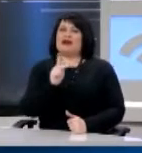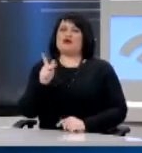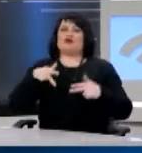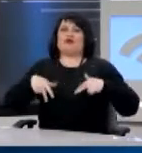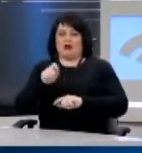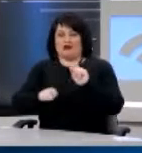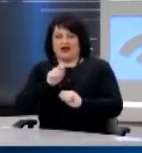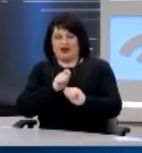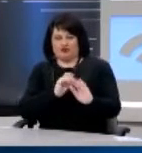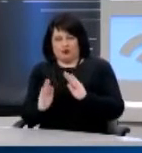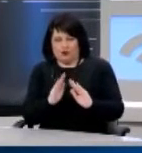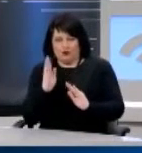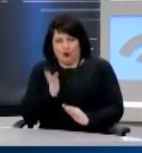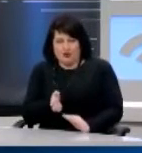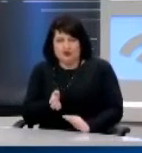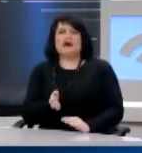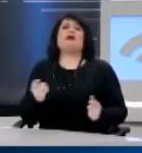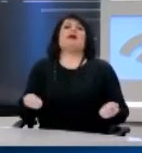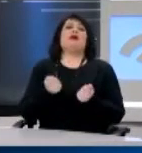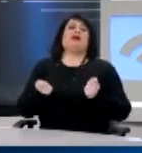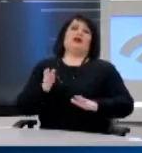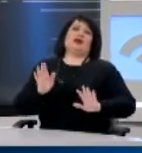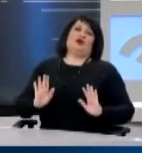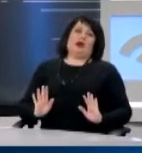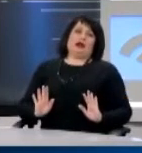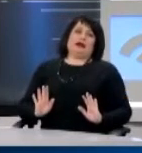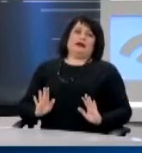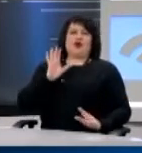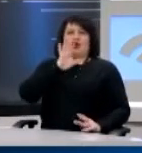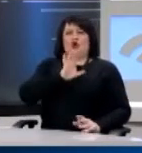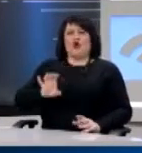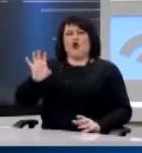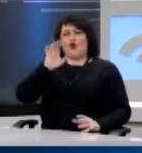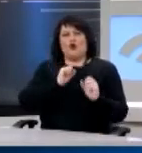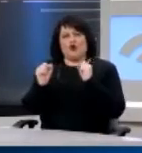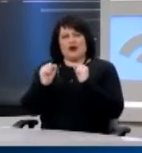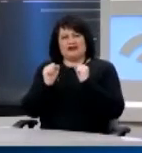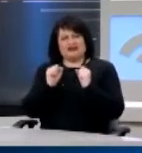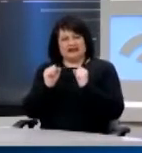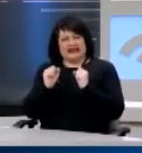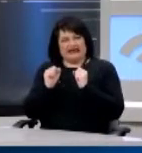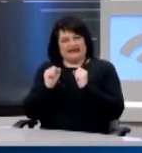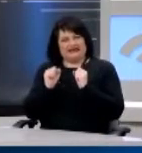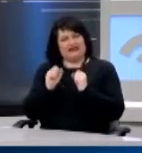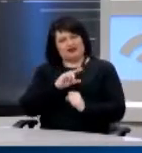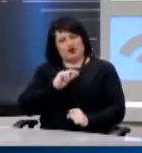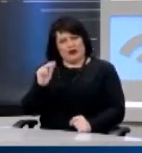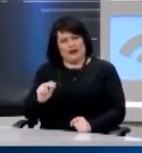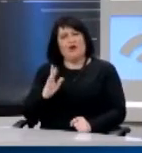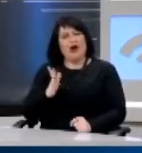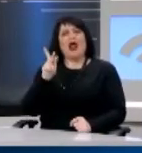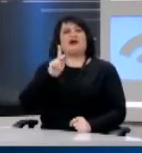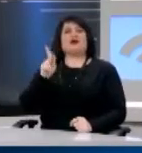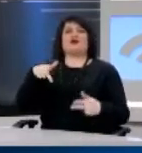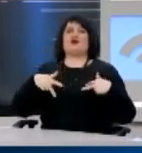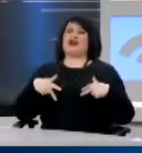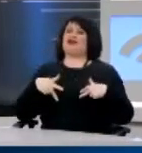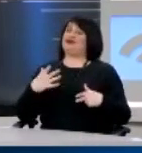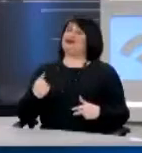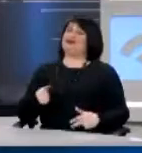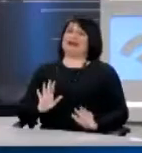όχι τόσο σκληρά όσο εμείς, αλλά είχαν κοινωνικό κράτος. Αυτό είναι το μεγάλο έγκλημα αυτού που εμείς ονομάζουμε παλιό πολιτικό σύστημα